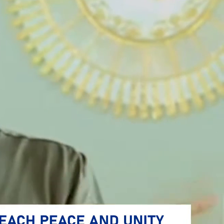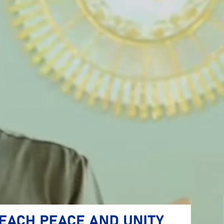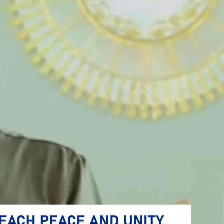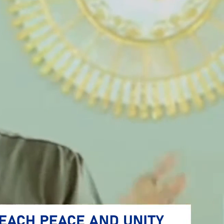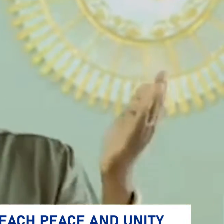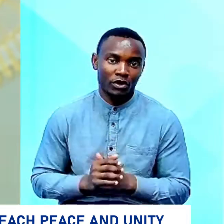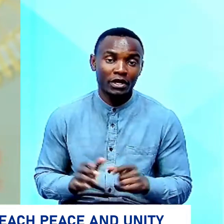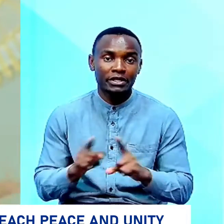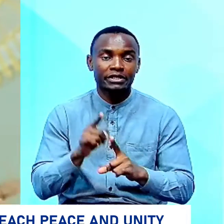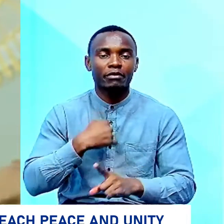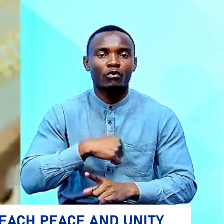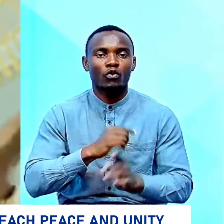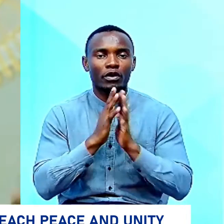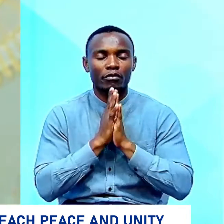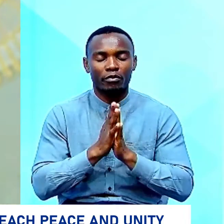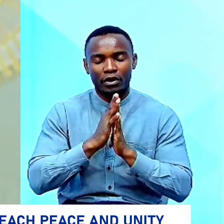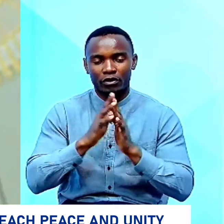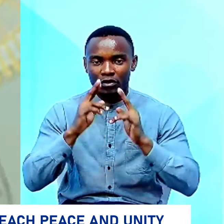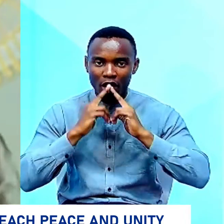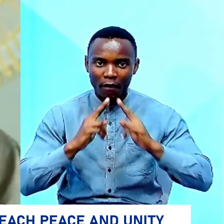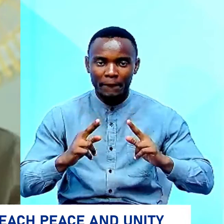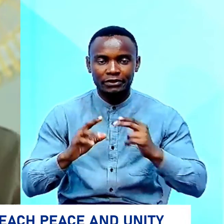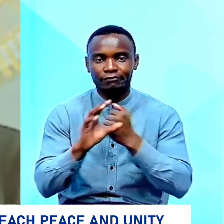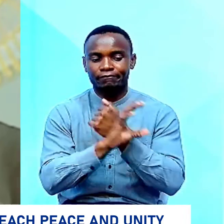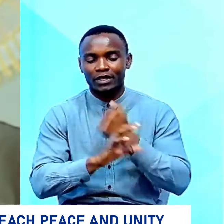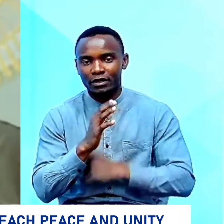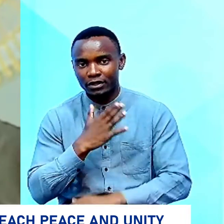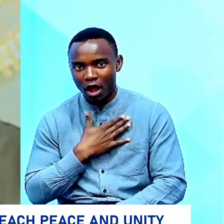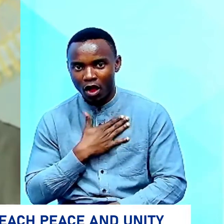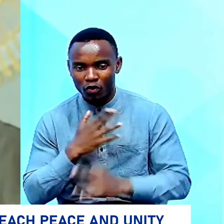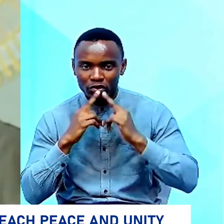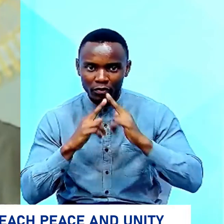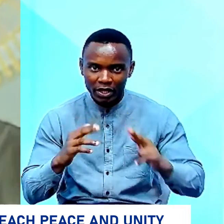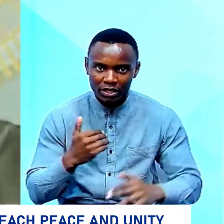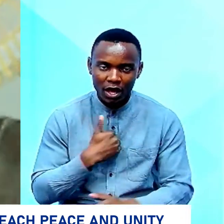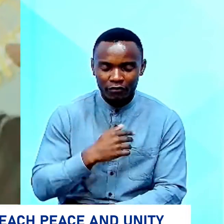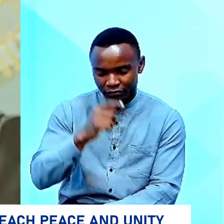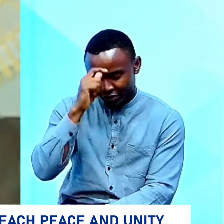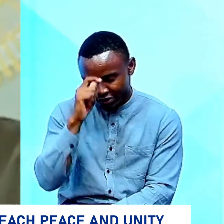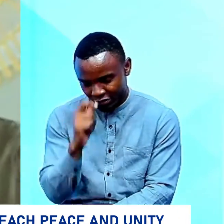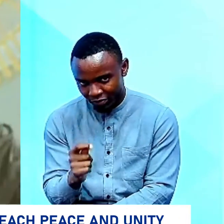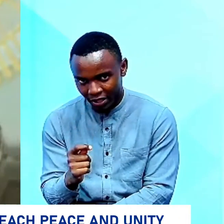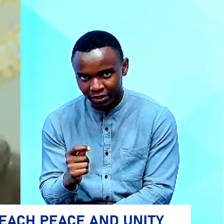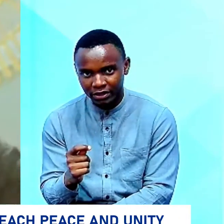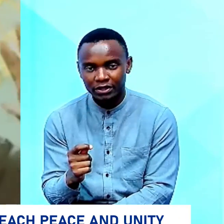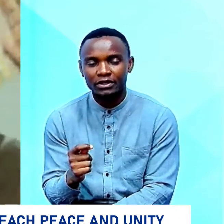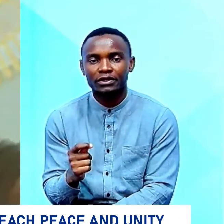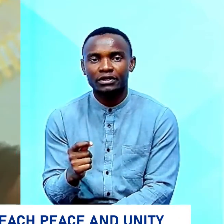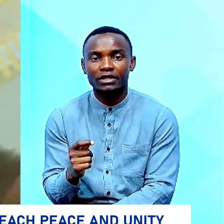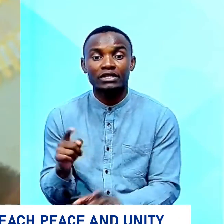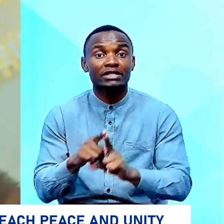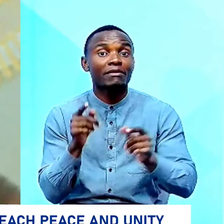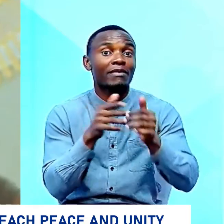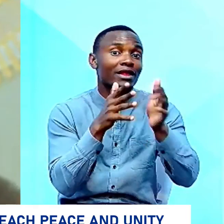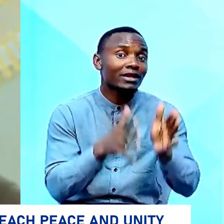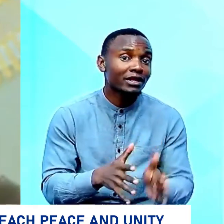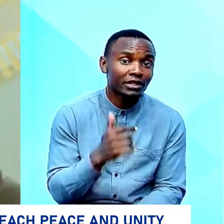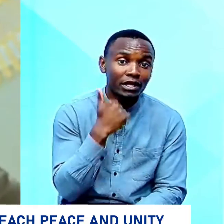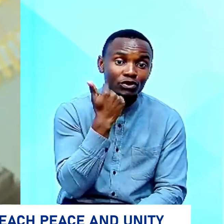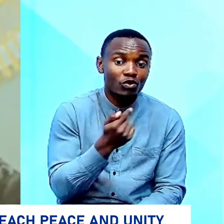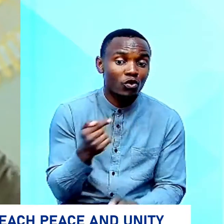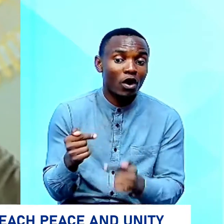Tuombee amani, nchi yetu iwe na amani, tuheshimiane. Hata wale viongozi wenye wanaingia